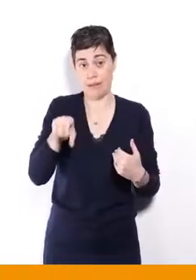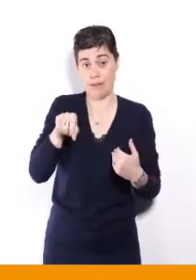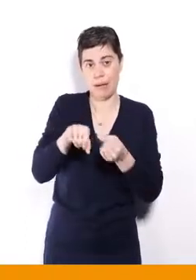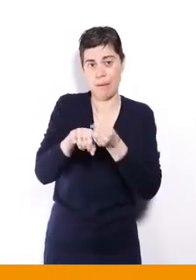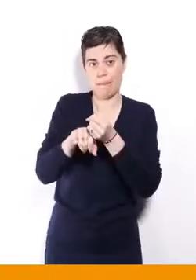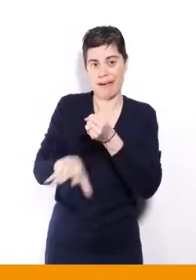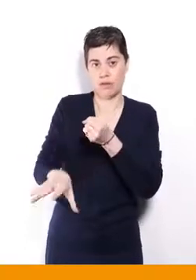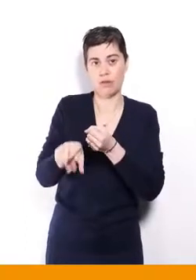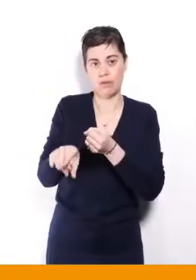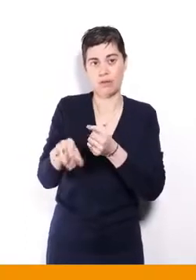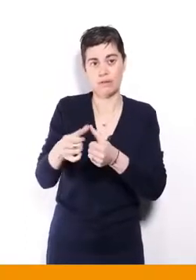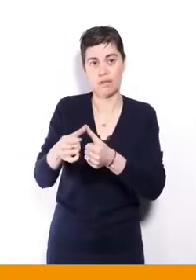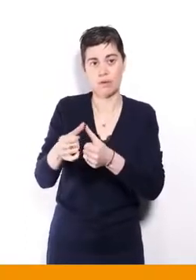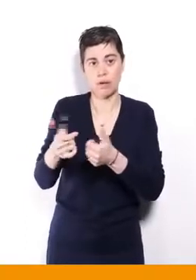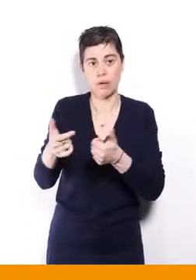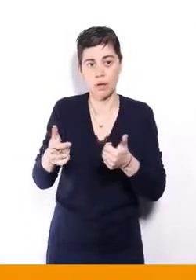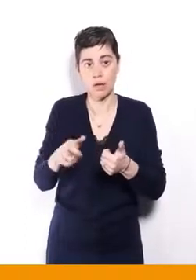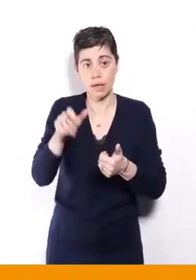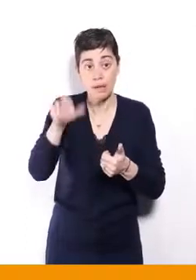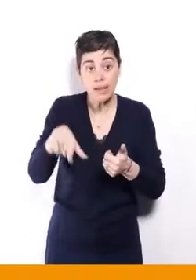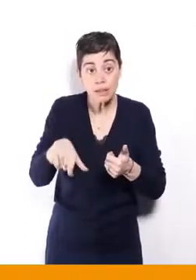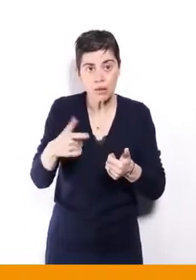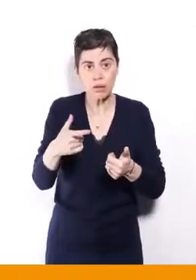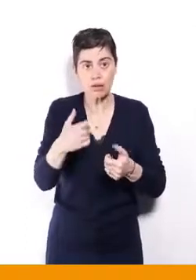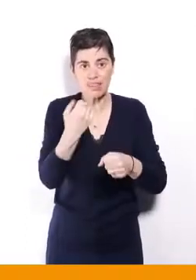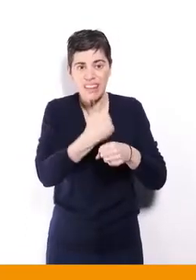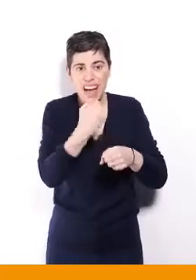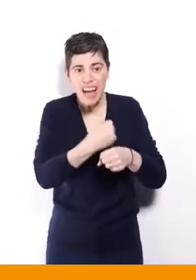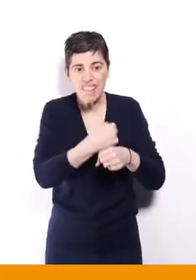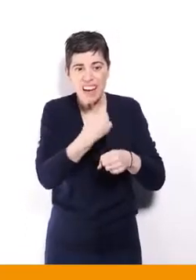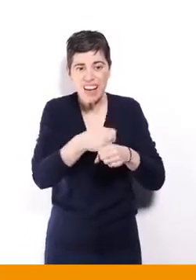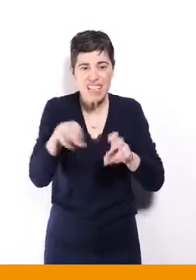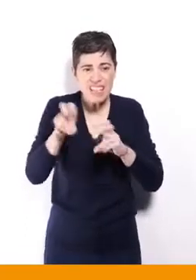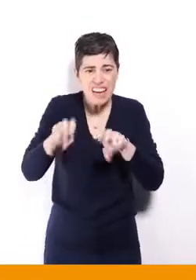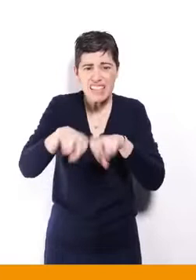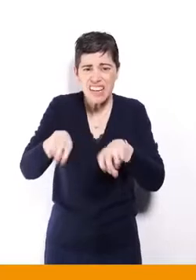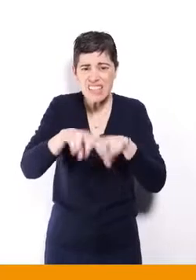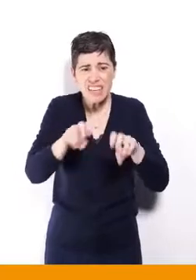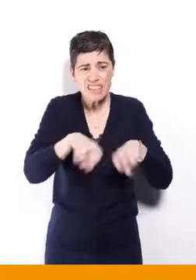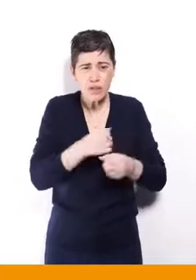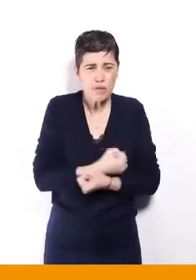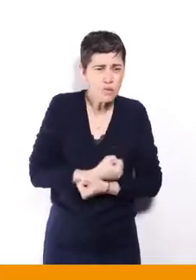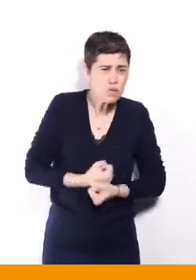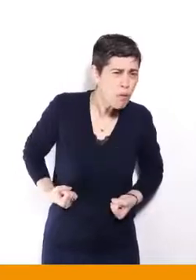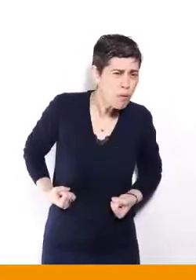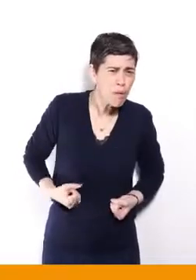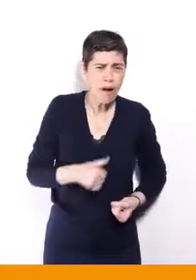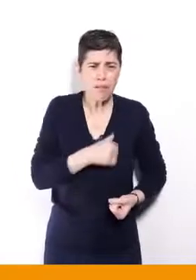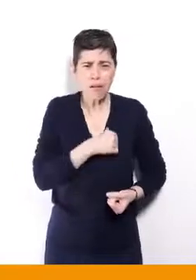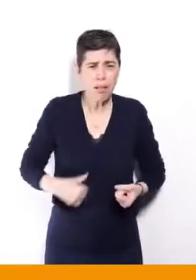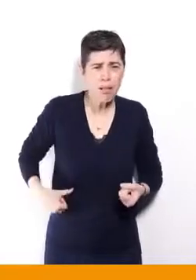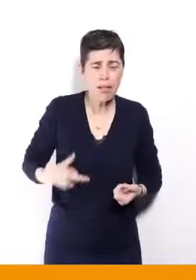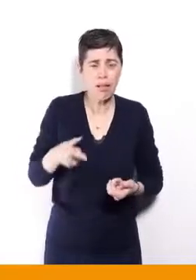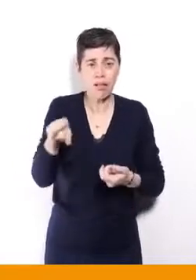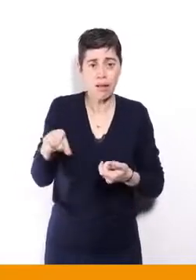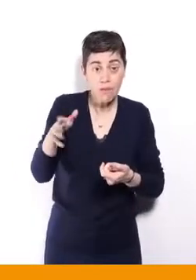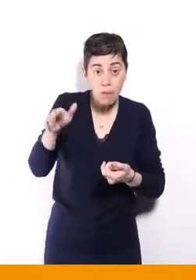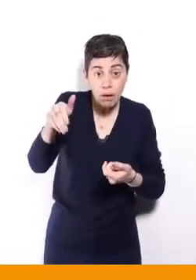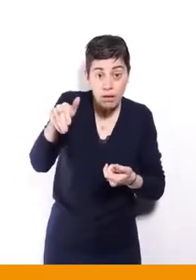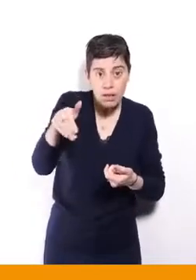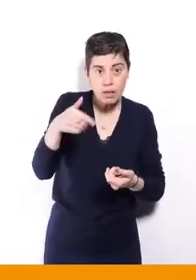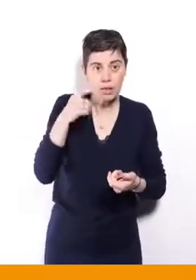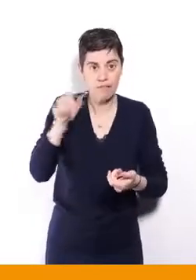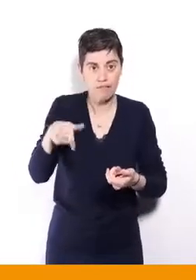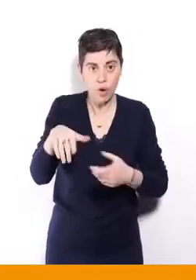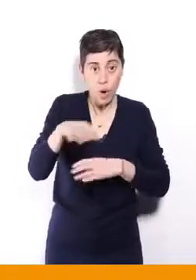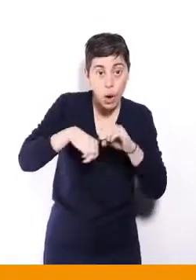de rapprocher les personnes éloignées de l'emploi en situation de handicap au chômage aujourd'hui de l'emploi, quand on arrive à